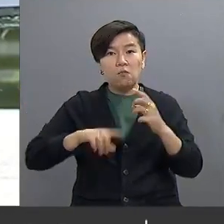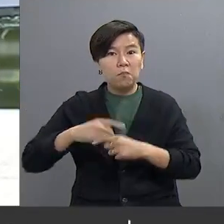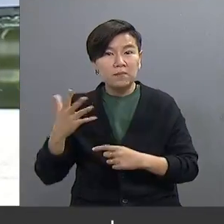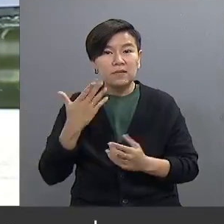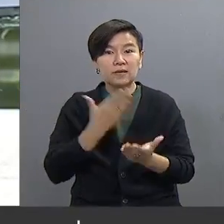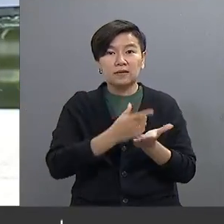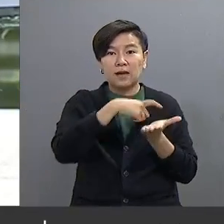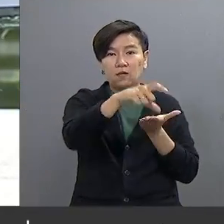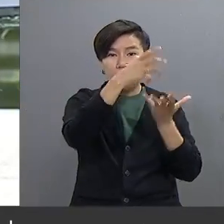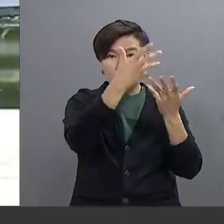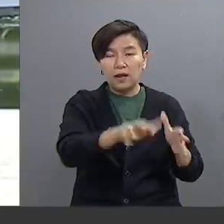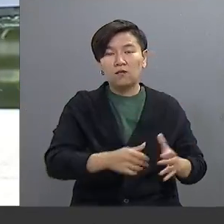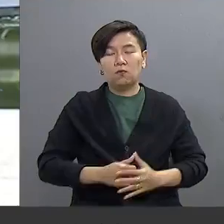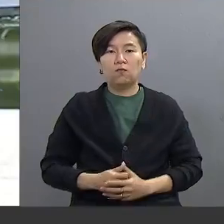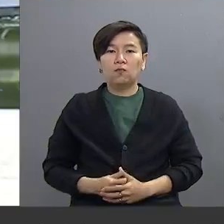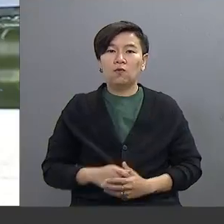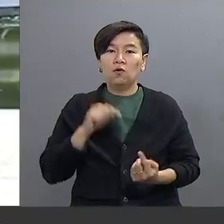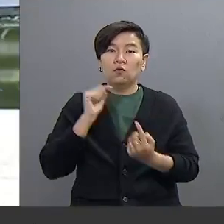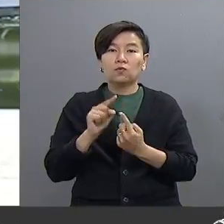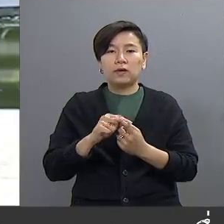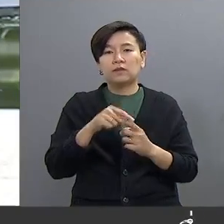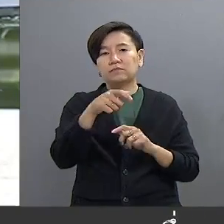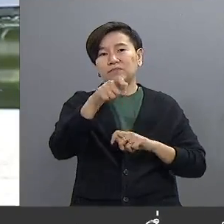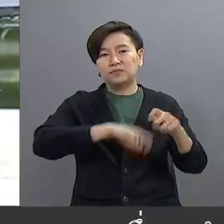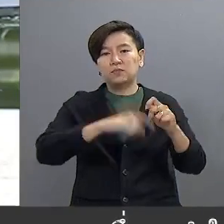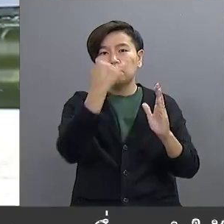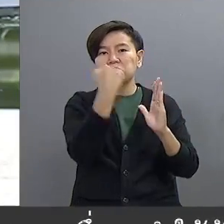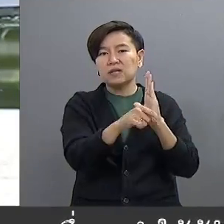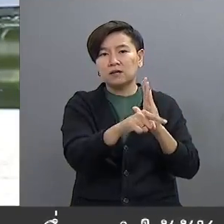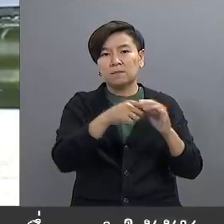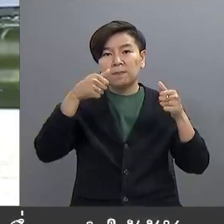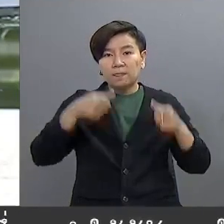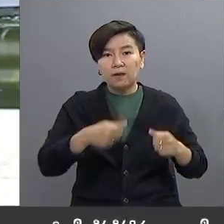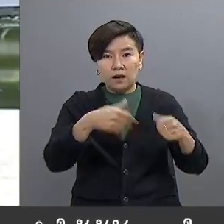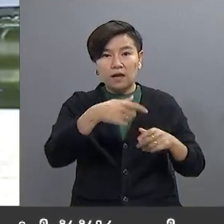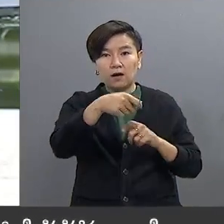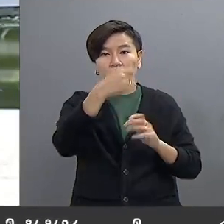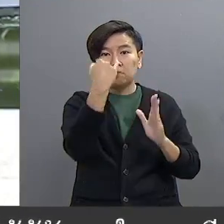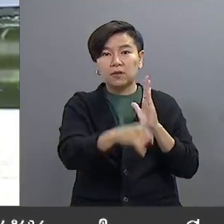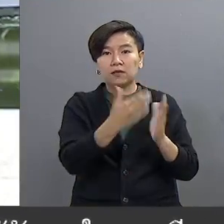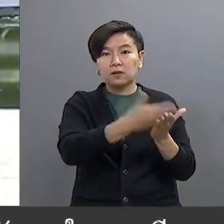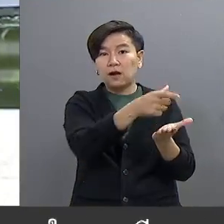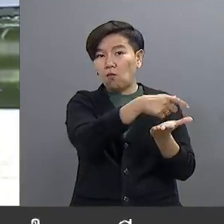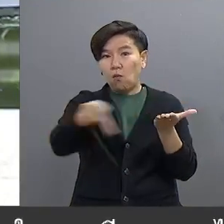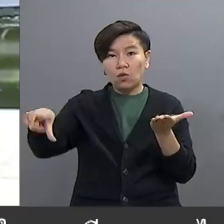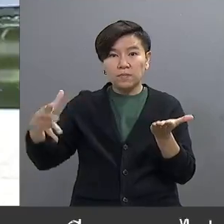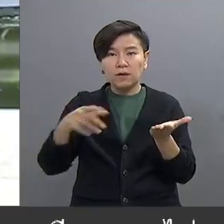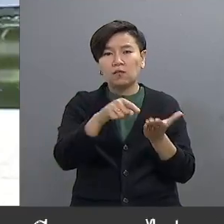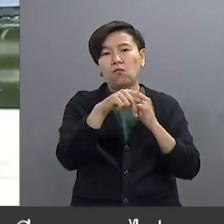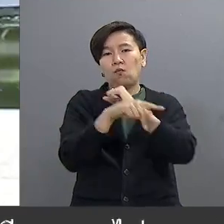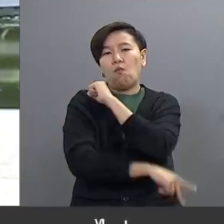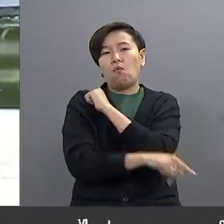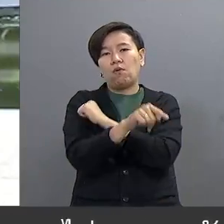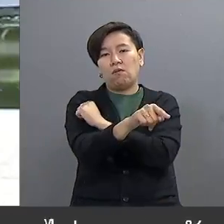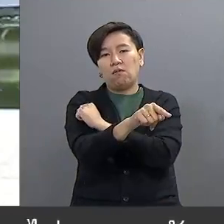ในภาษากฎหมายเนี่ยเราอาจจะบอกว่าผิดสัญญานะแต่ภาษาชาวบ้านนี่คือถ้าไม่คืนเงินเขานี่เรียกว่าโกงเลยนะคะเรื่องนี้เดี๋ยวต้องต